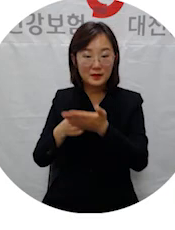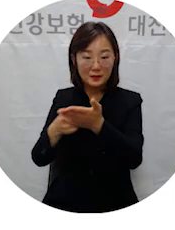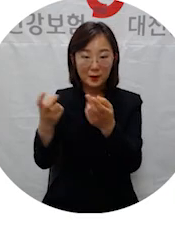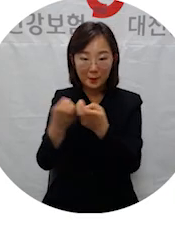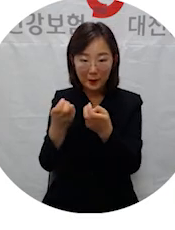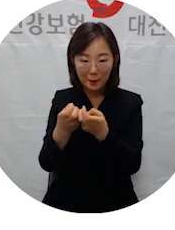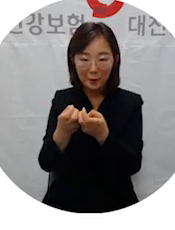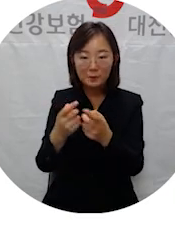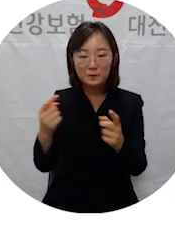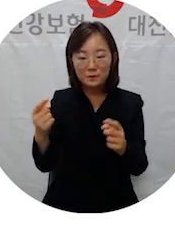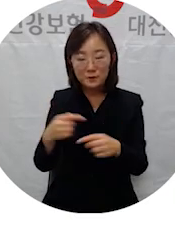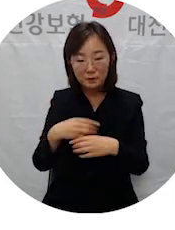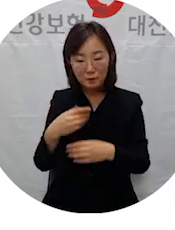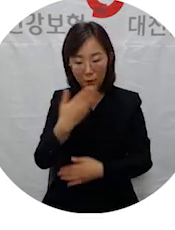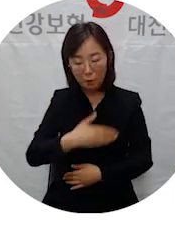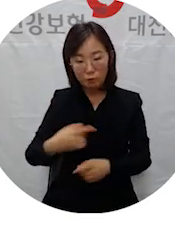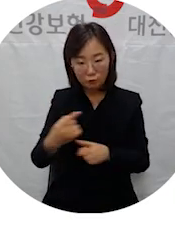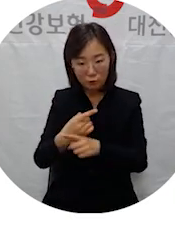지원합니다.